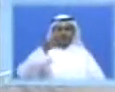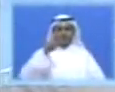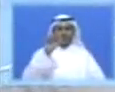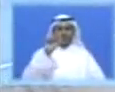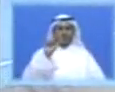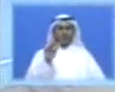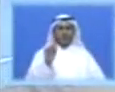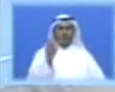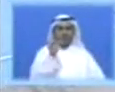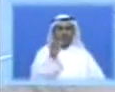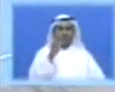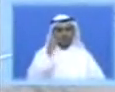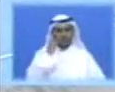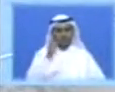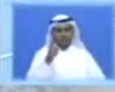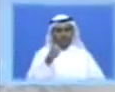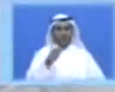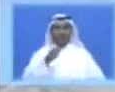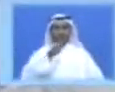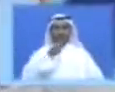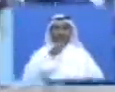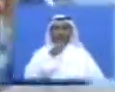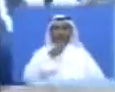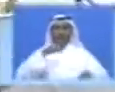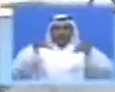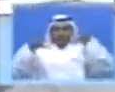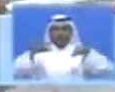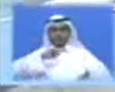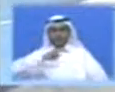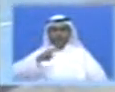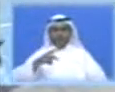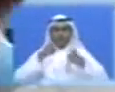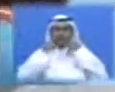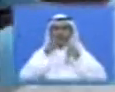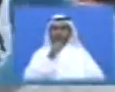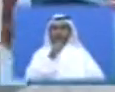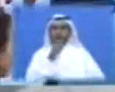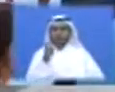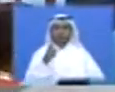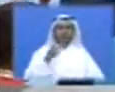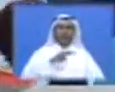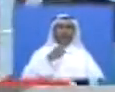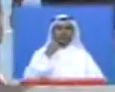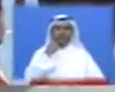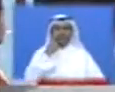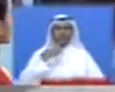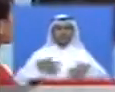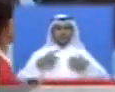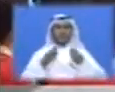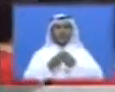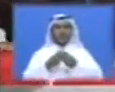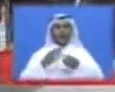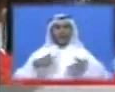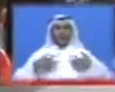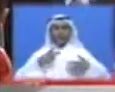المعلقين والمحللين الرياضيين لمباراة الدورة، إضافة إلى إقامة العديد من الأنشطة والفقرات التي